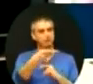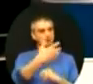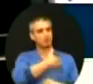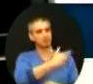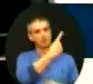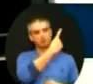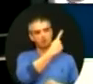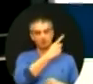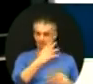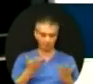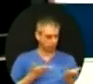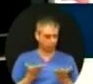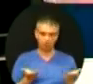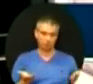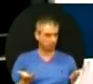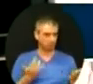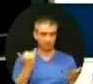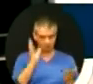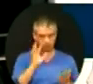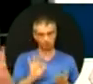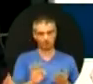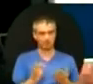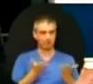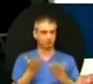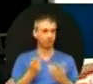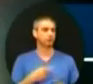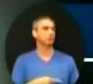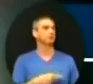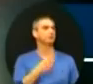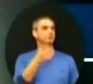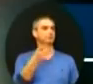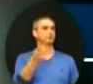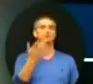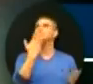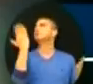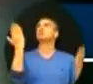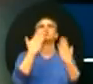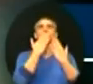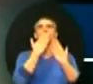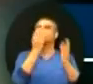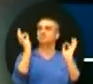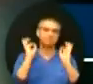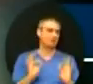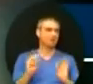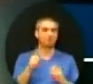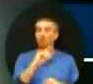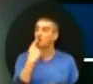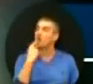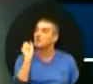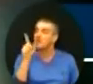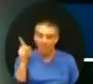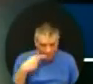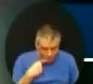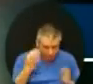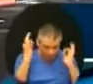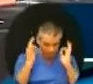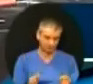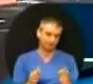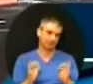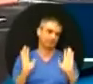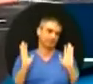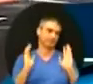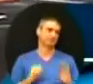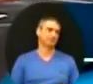טייקון, ובשירות, דרך אגב, בדרך כלל יש גם פגיעה. תודה, שפתיים ישקו, אני חייבת להגיד את זה. כל מילה בסלע, כל